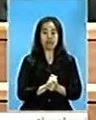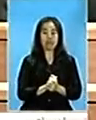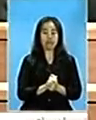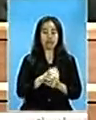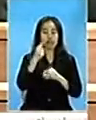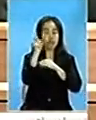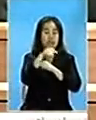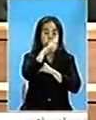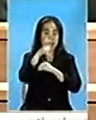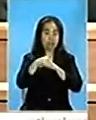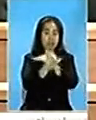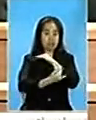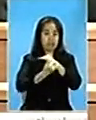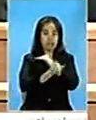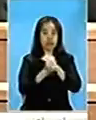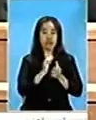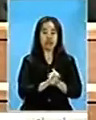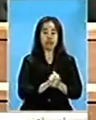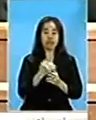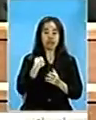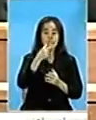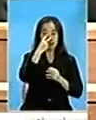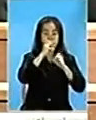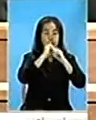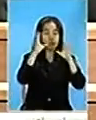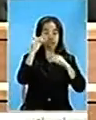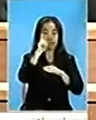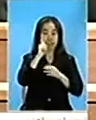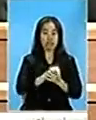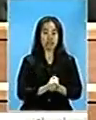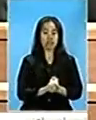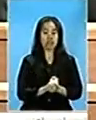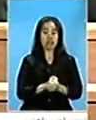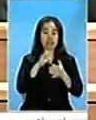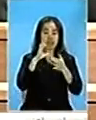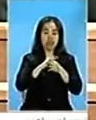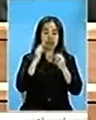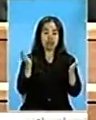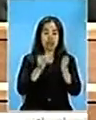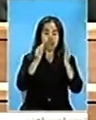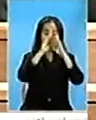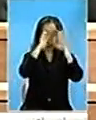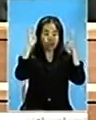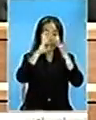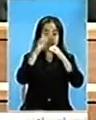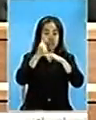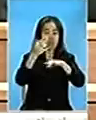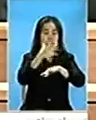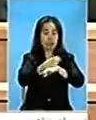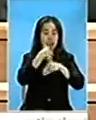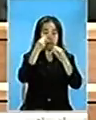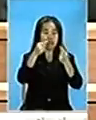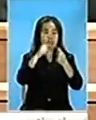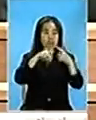ศอังกฤษเราจะเห็นได้อย่างชัดเจนว่าการเสริมสร้างความรู้ทางการเมืองแก่พลเมือง